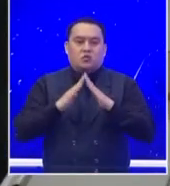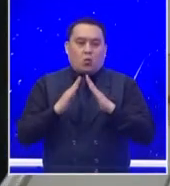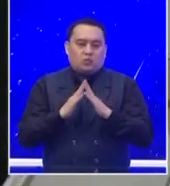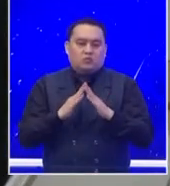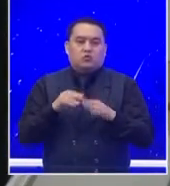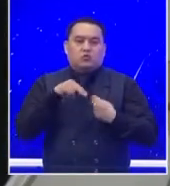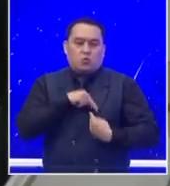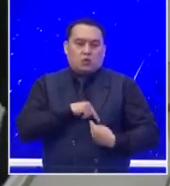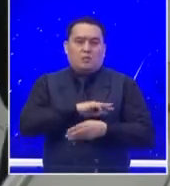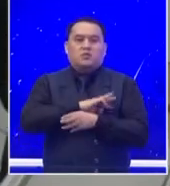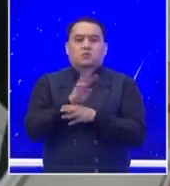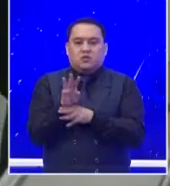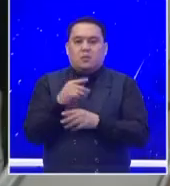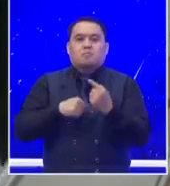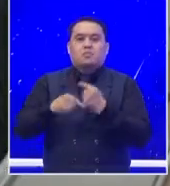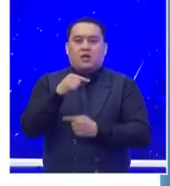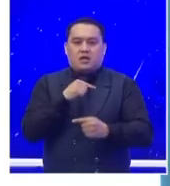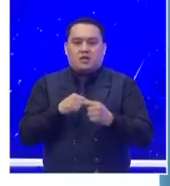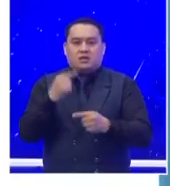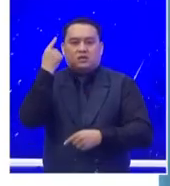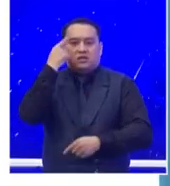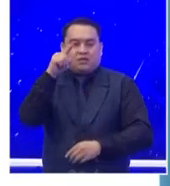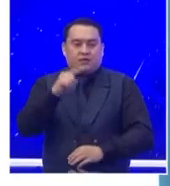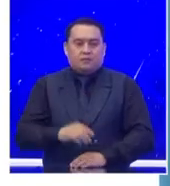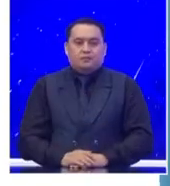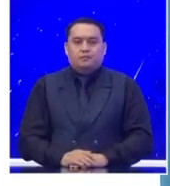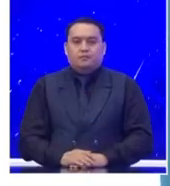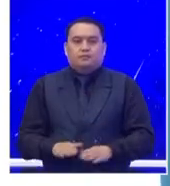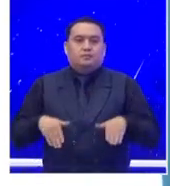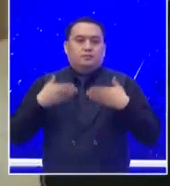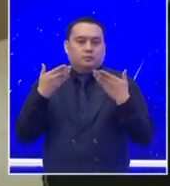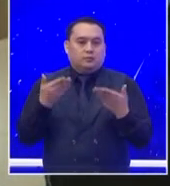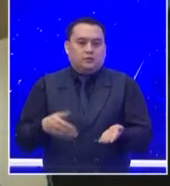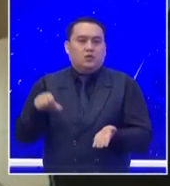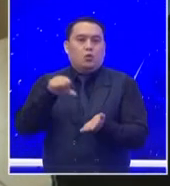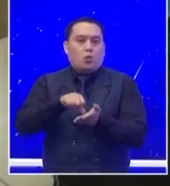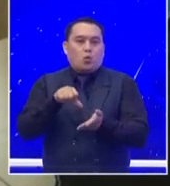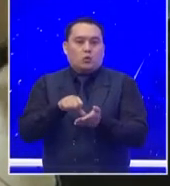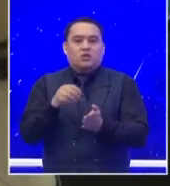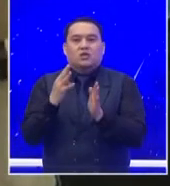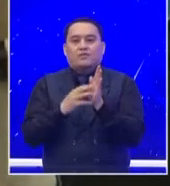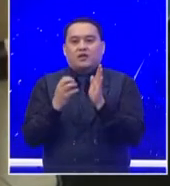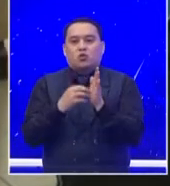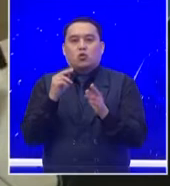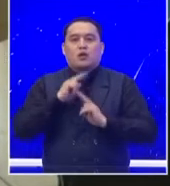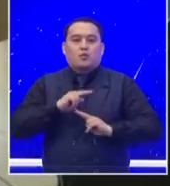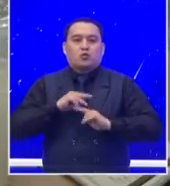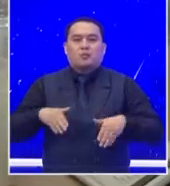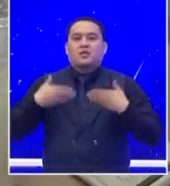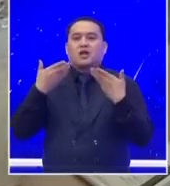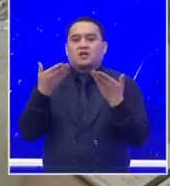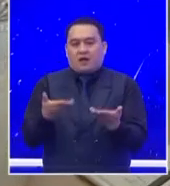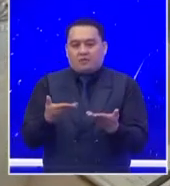содействие в трудоустройстве и предпринимательской инициативе. В ярмарке вакансий приняли участие более 900 работодателей. По